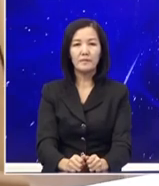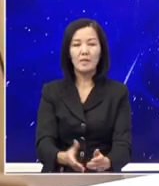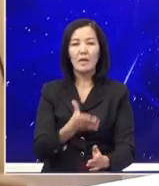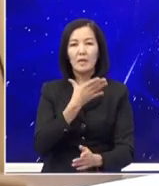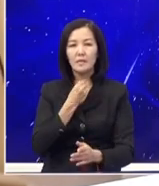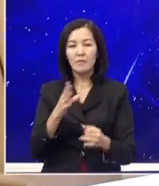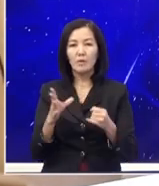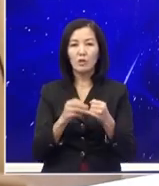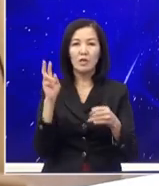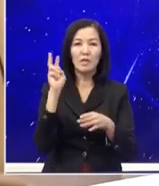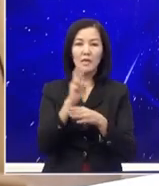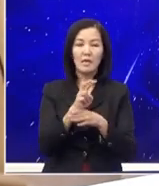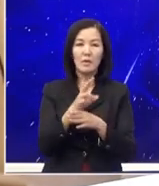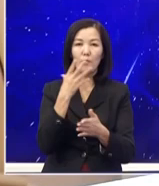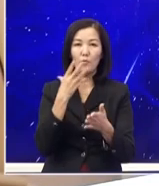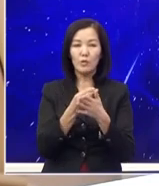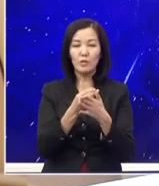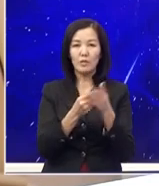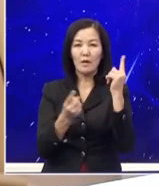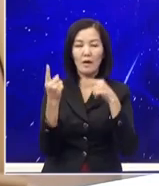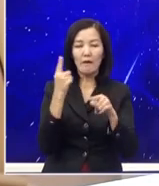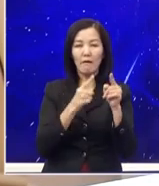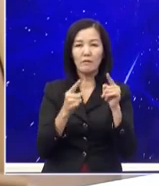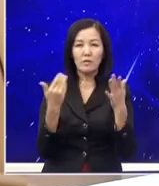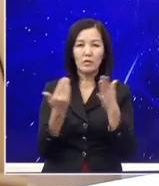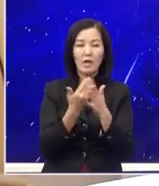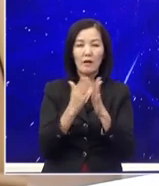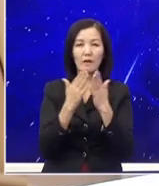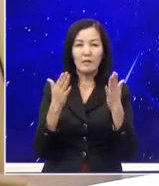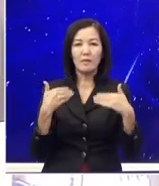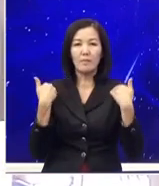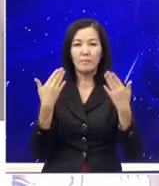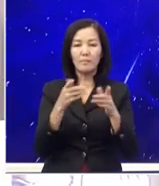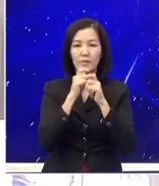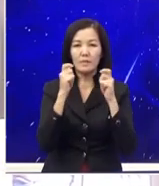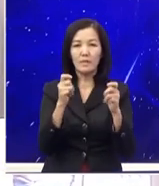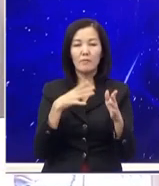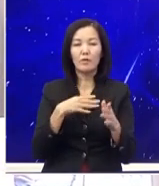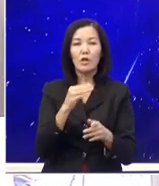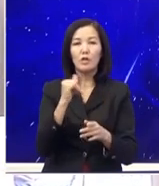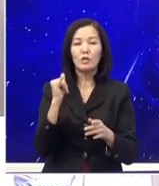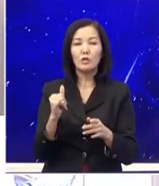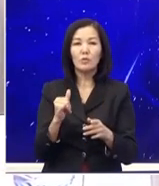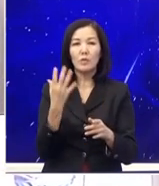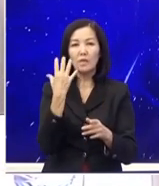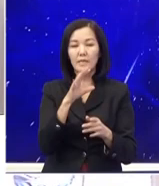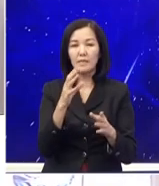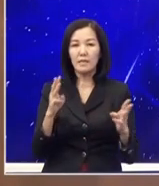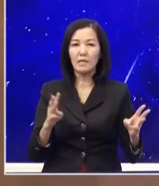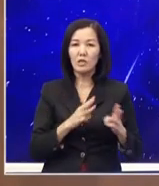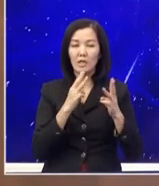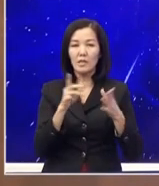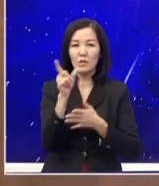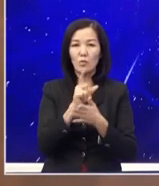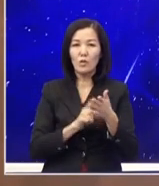тойламай мен жатамын ба? Жетісу ақындарының арнауын, ақ батасын әкелдім отаныңа. Жетсулықтар абайға деген ыстық лебіздерін осылай